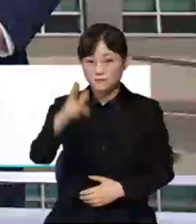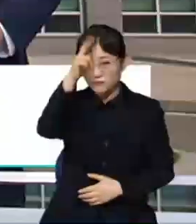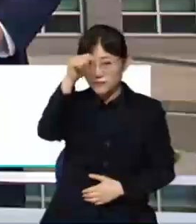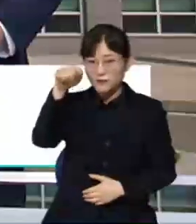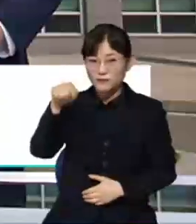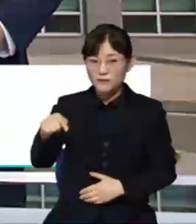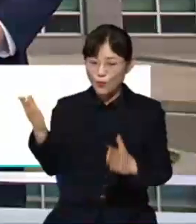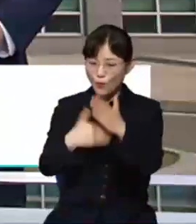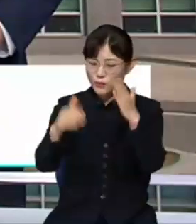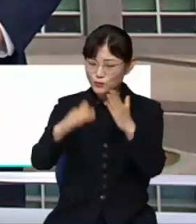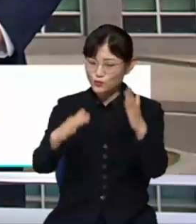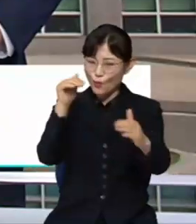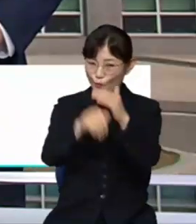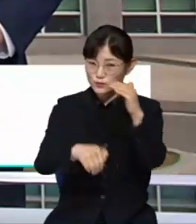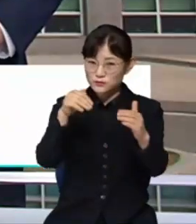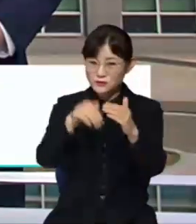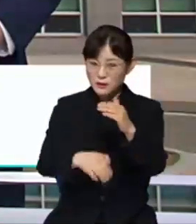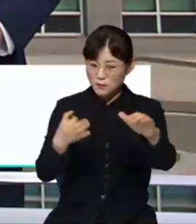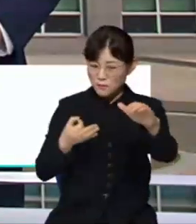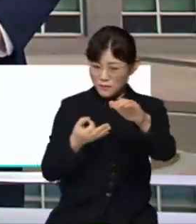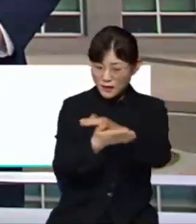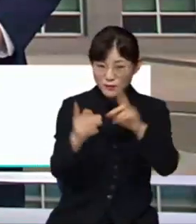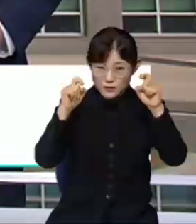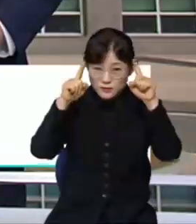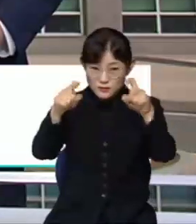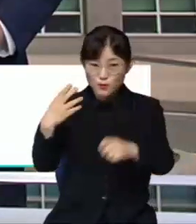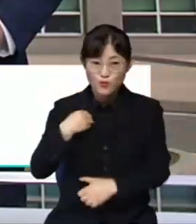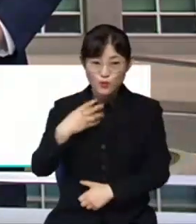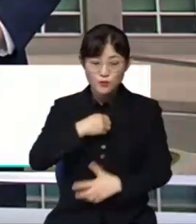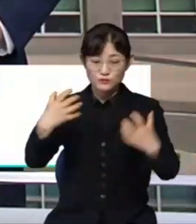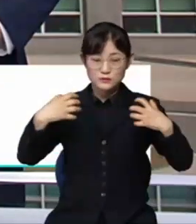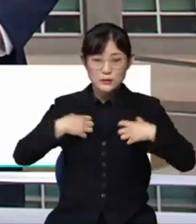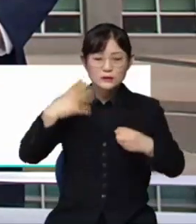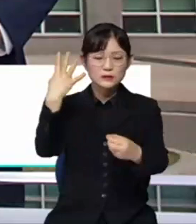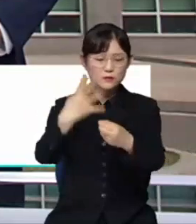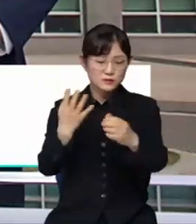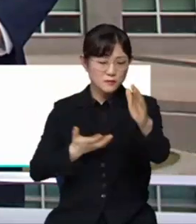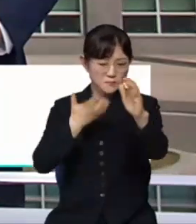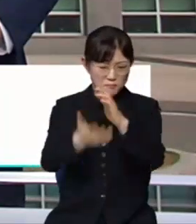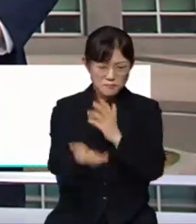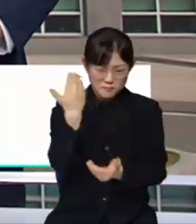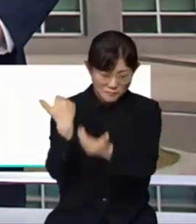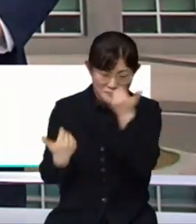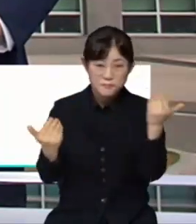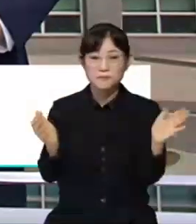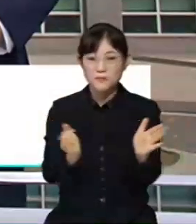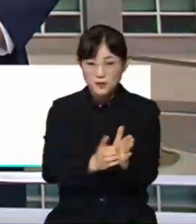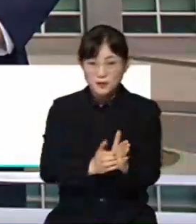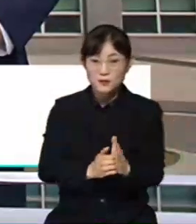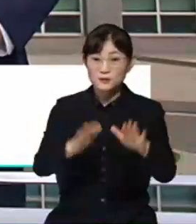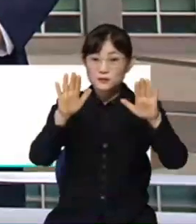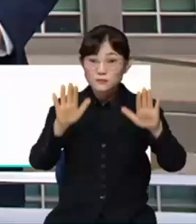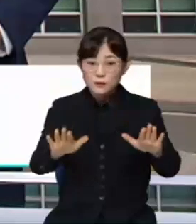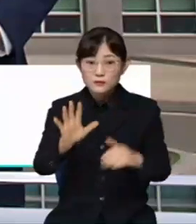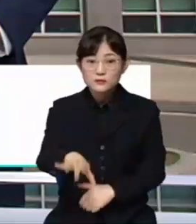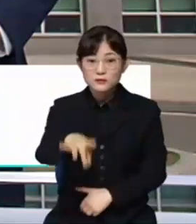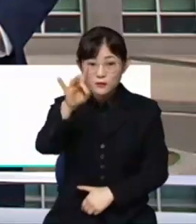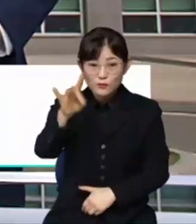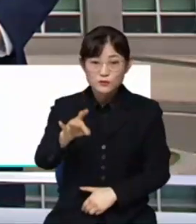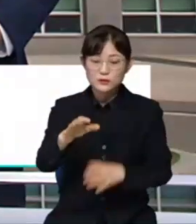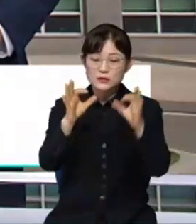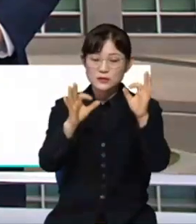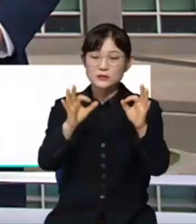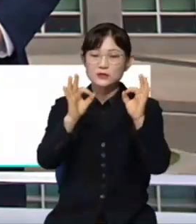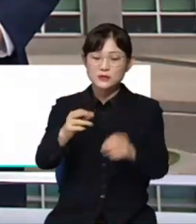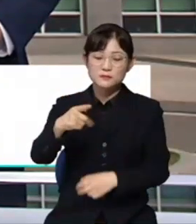경찰이 광급공사 뇌물수수 의혹과 관련해 무안군청에 대한 네 번째 압수수색을 벌였습니다. 이번엔 처음으로 김산